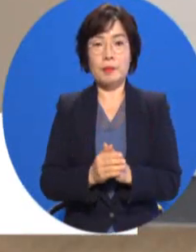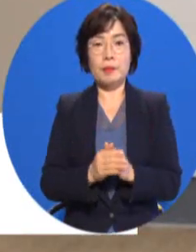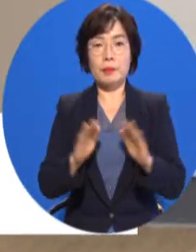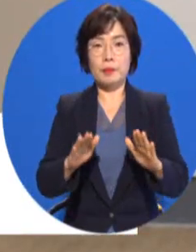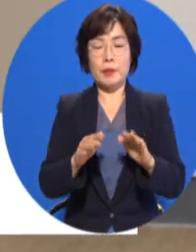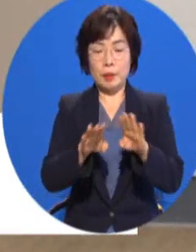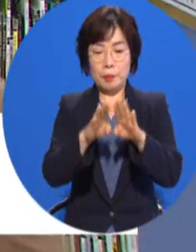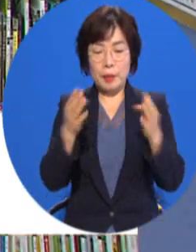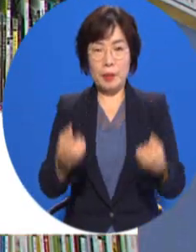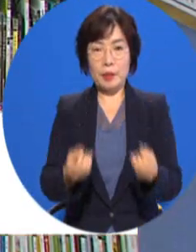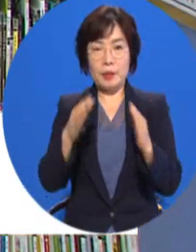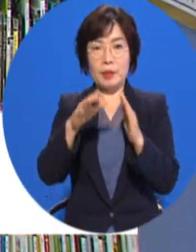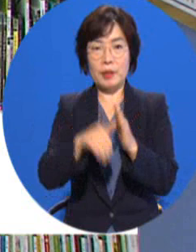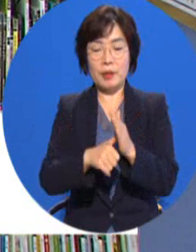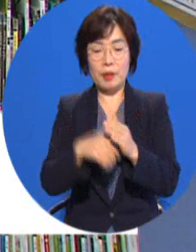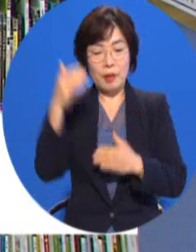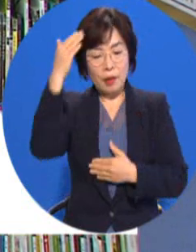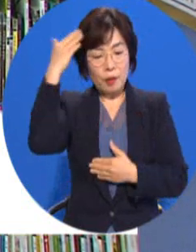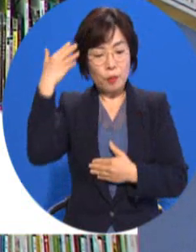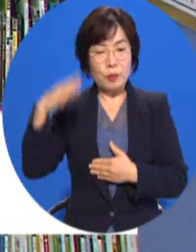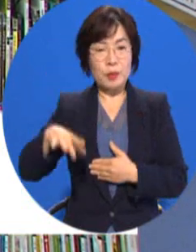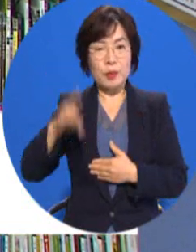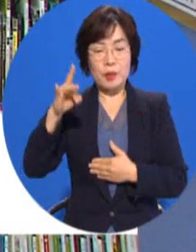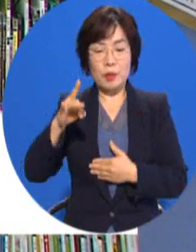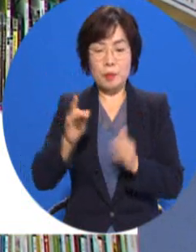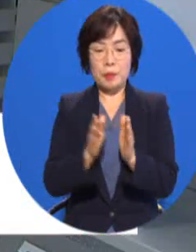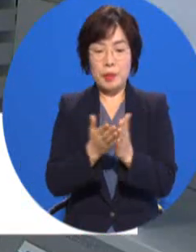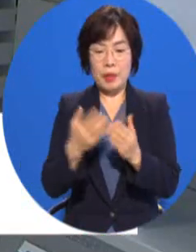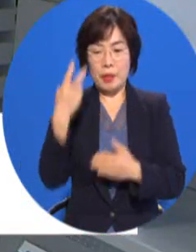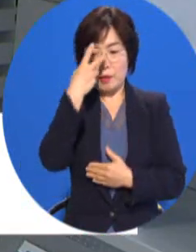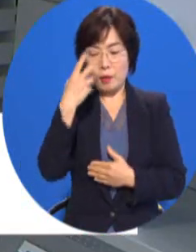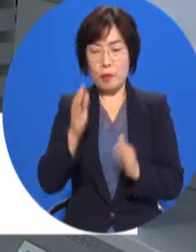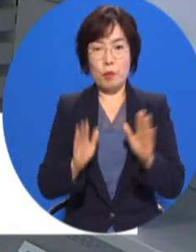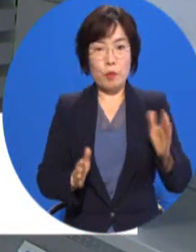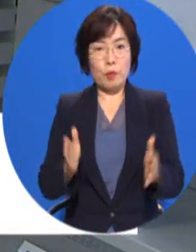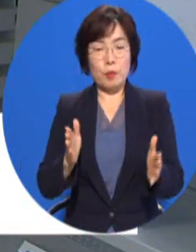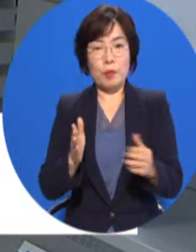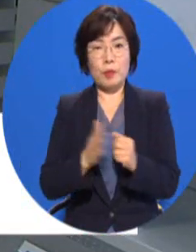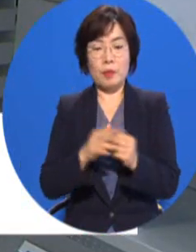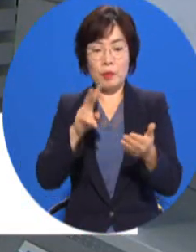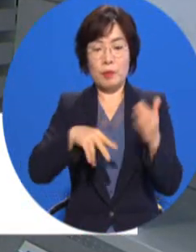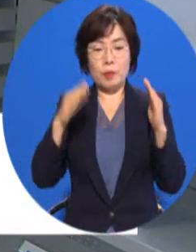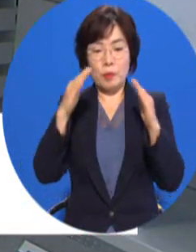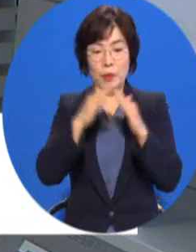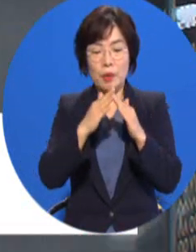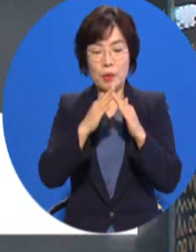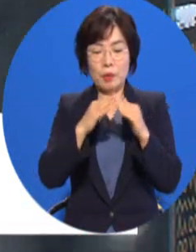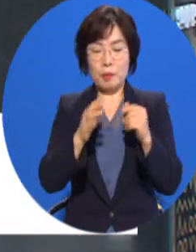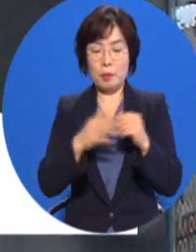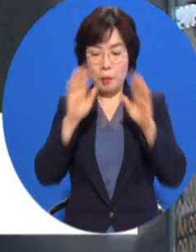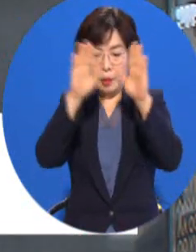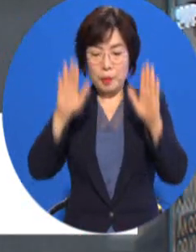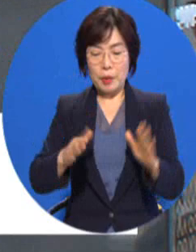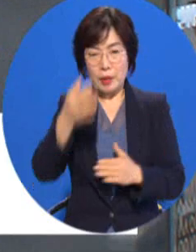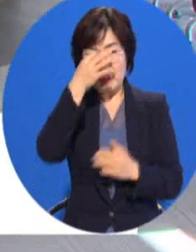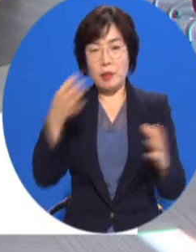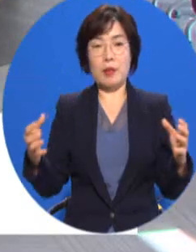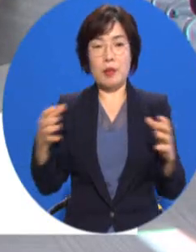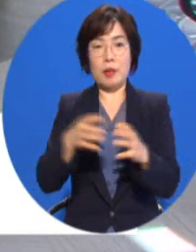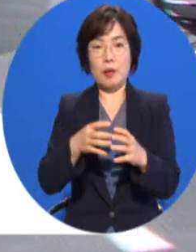오늘 개관식에서는 국내에서 최초로 도입된 장서점검 로봇과 도서관과 기록관, 박물관 등의 기능을